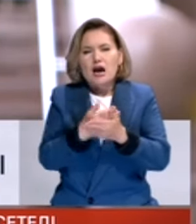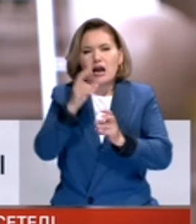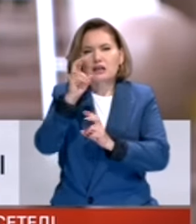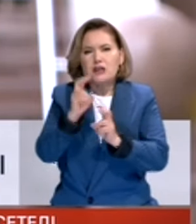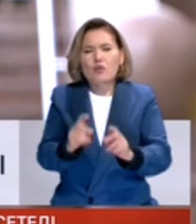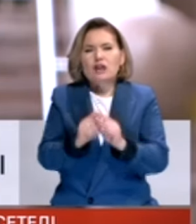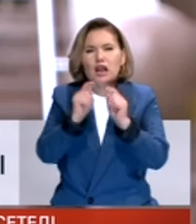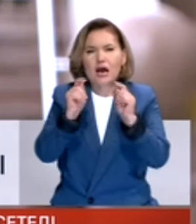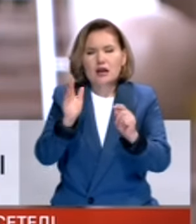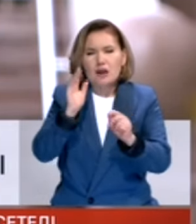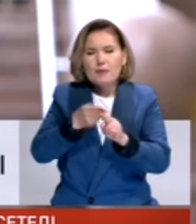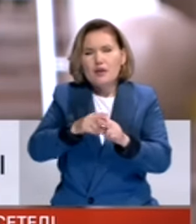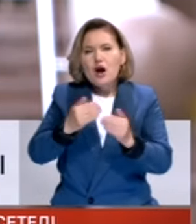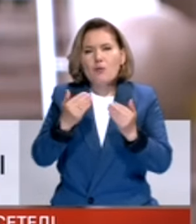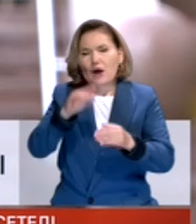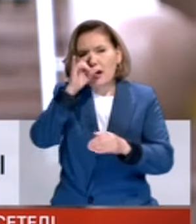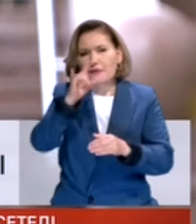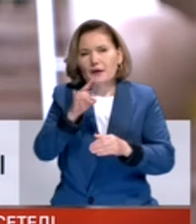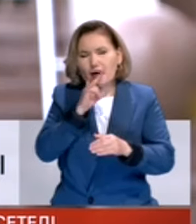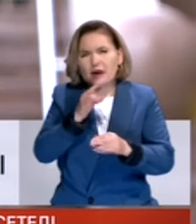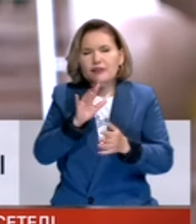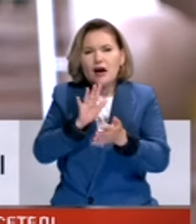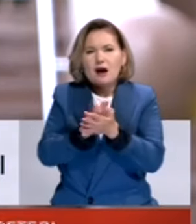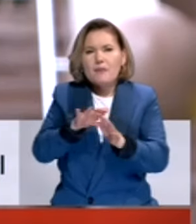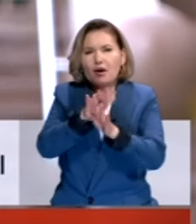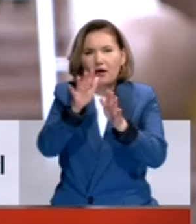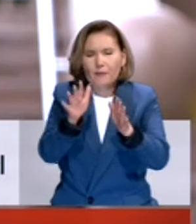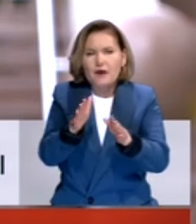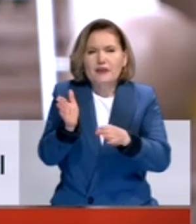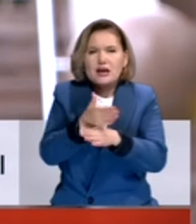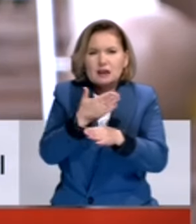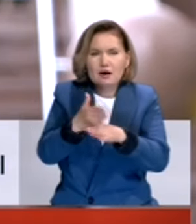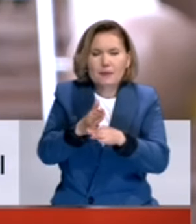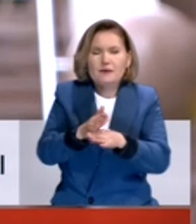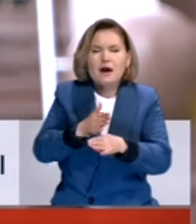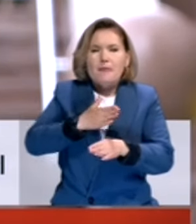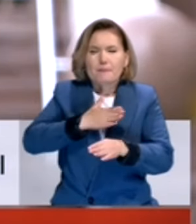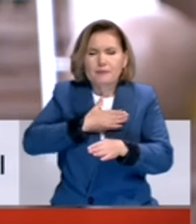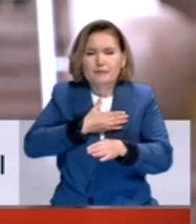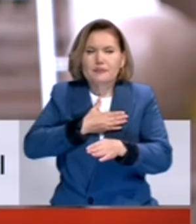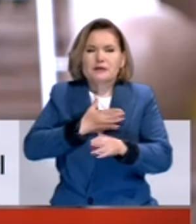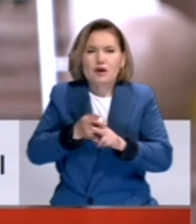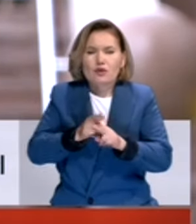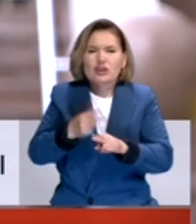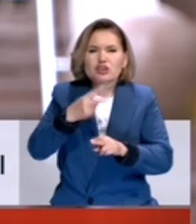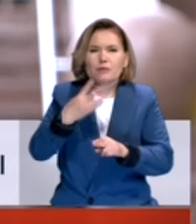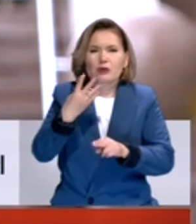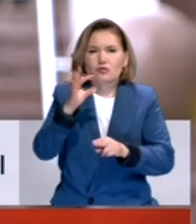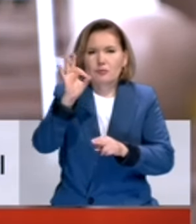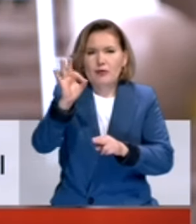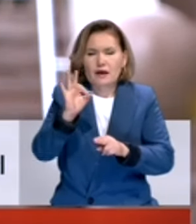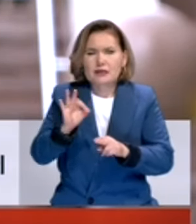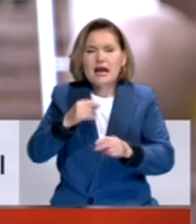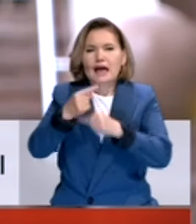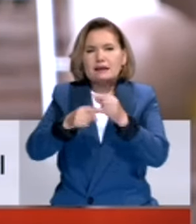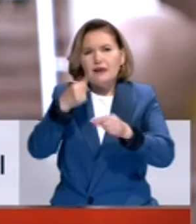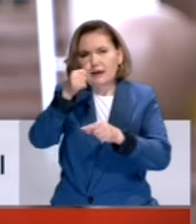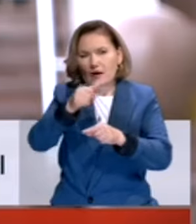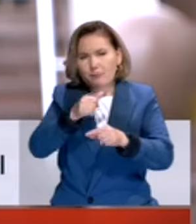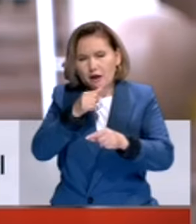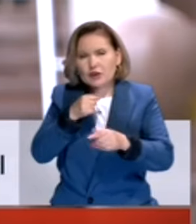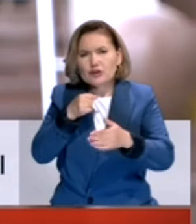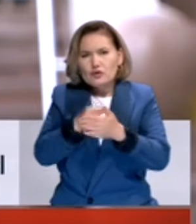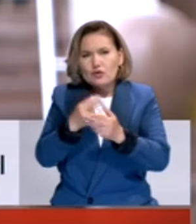іске қосылады. Бүгінде Қазақстандағы қатты қалдықтардың 24% ғана сұрыпталып, өңделеді десек, келер жылдың аяғына